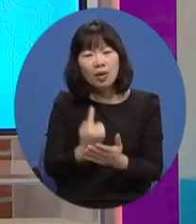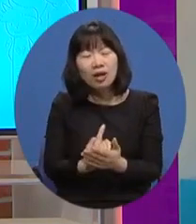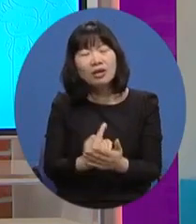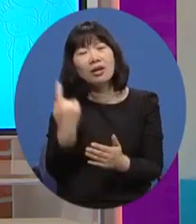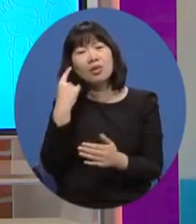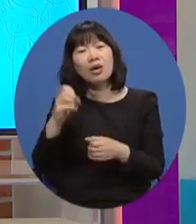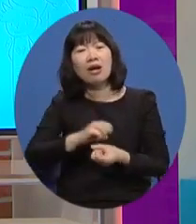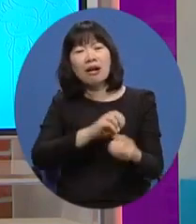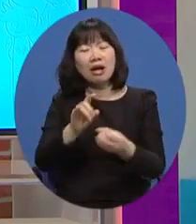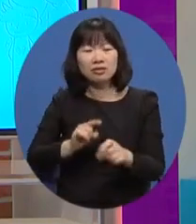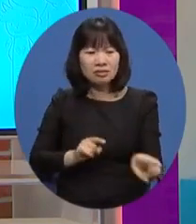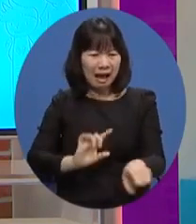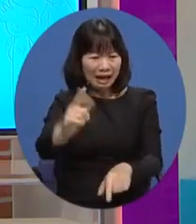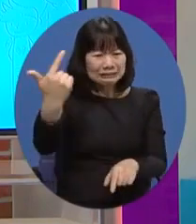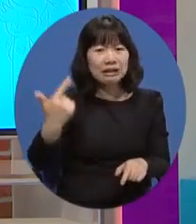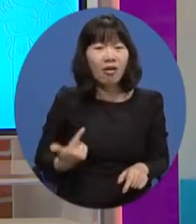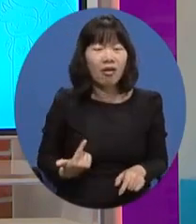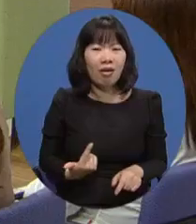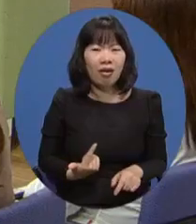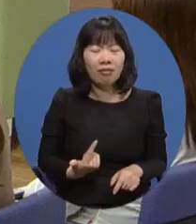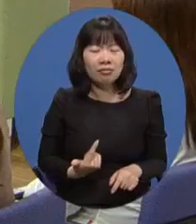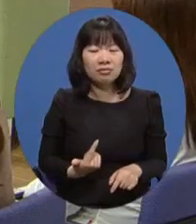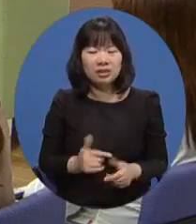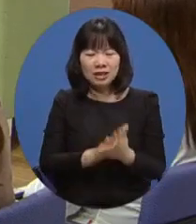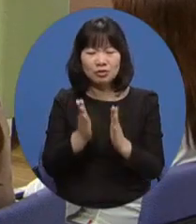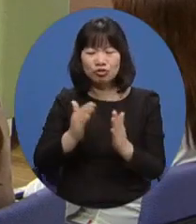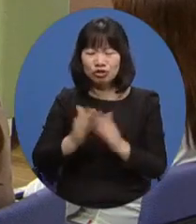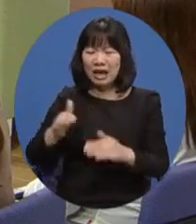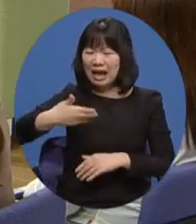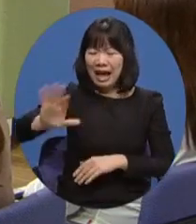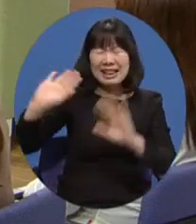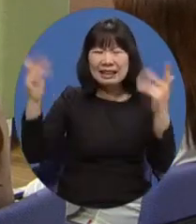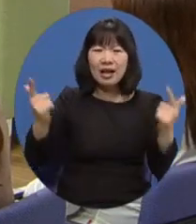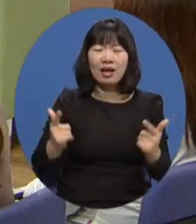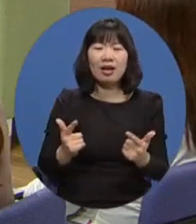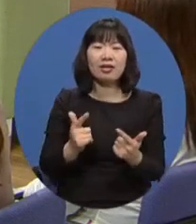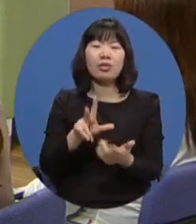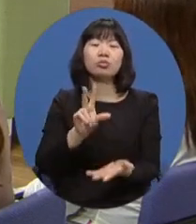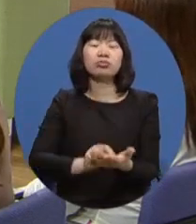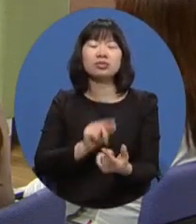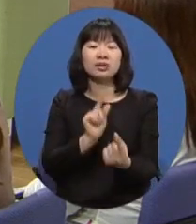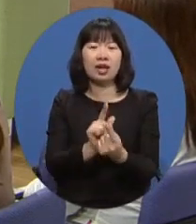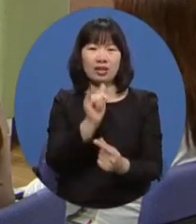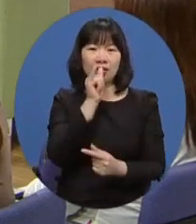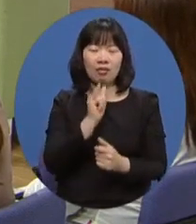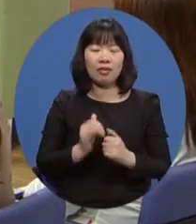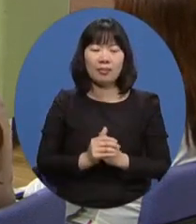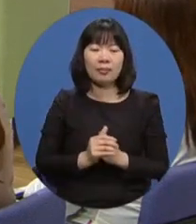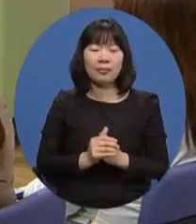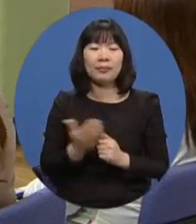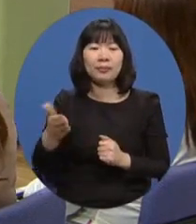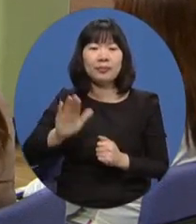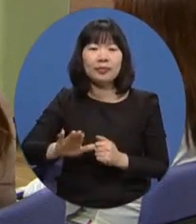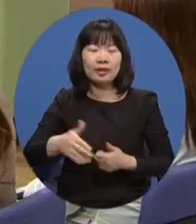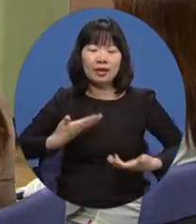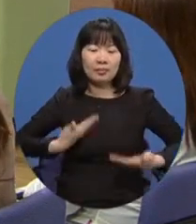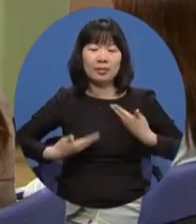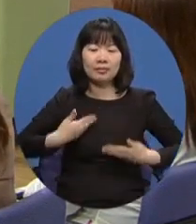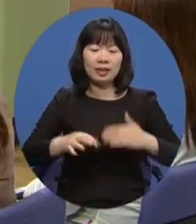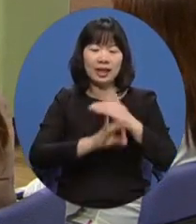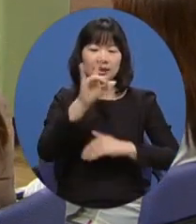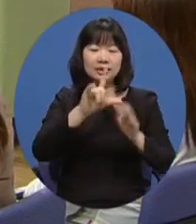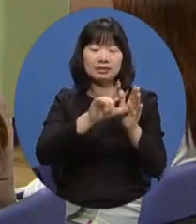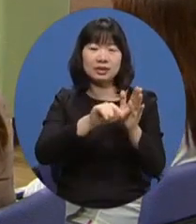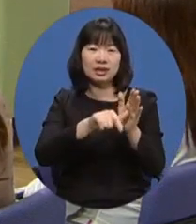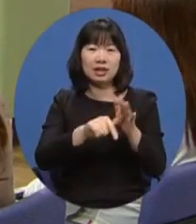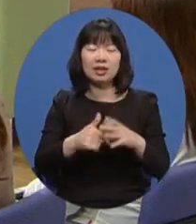지른다고요. 너 안 했어! 이렇게. 이제 애가 울고 나 그럼 유치원 안 가 뭐. 하여튼 이렇게 문제가 막 생기거든요. 자, 그런데 이 바쁜 아침